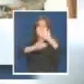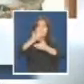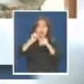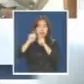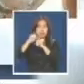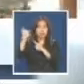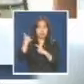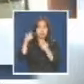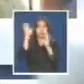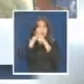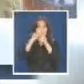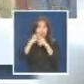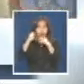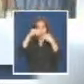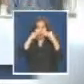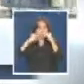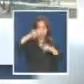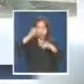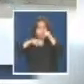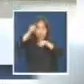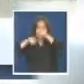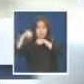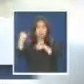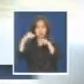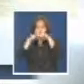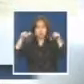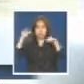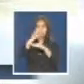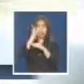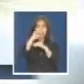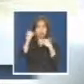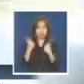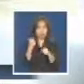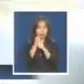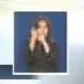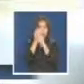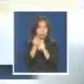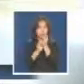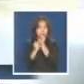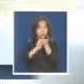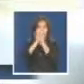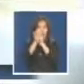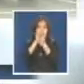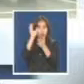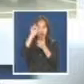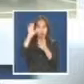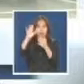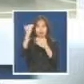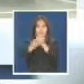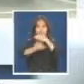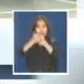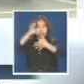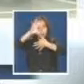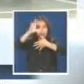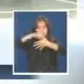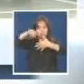มีลักษณะของการแกว่งตัวแล้วก็เคลื่อนไหวโดยเฉพาะอย่างยิ่งตราบเท่าที่สถานการณ์ในเรื่องของตะวันออกกลางสถานการณ์ที่ลิเบีย